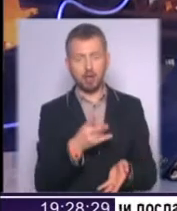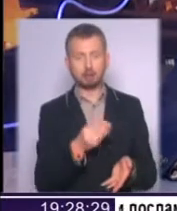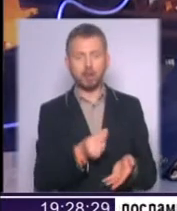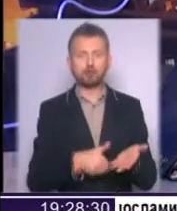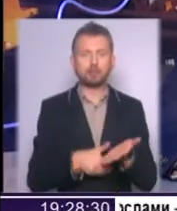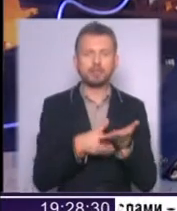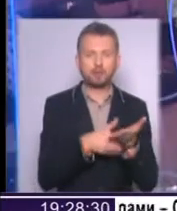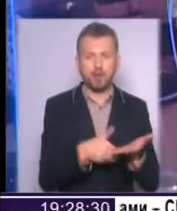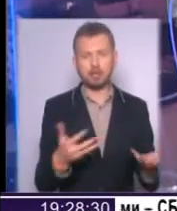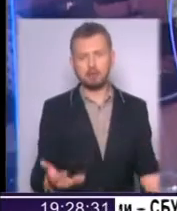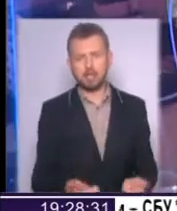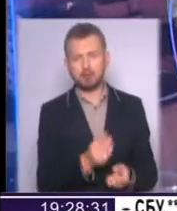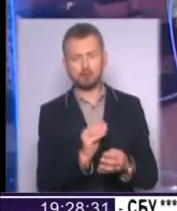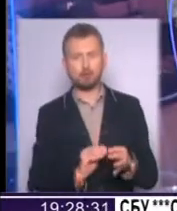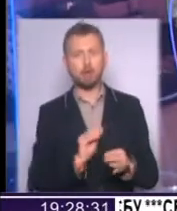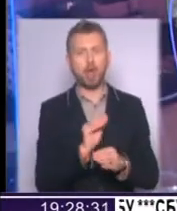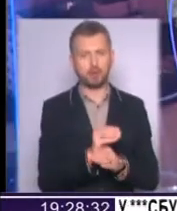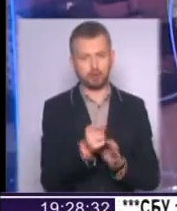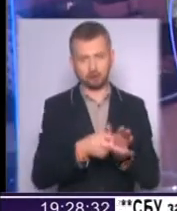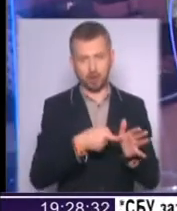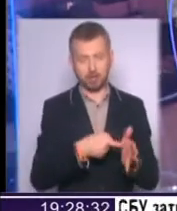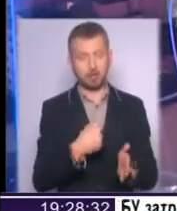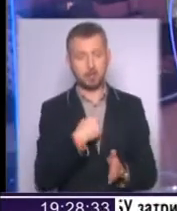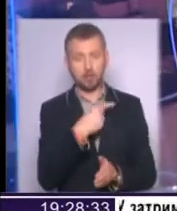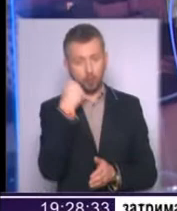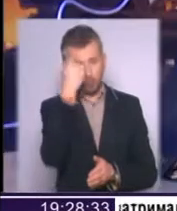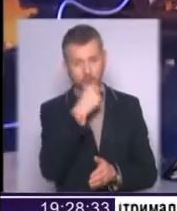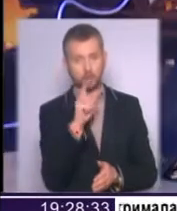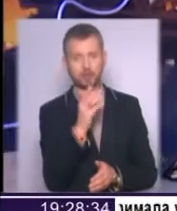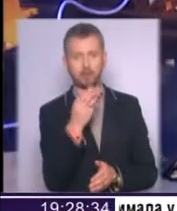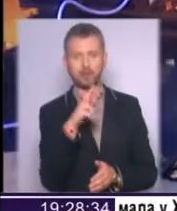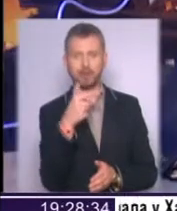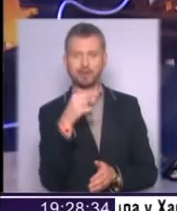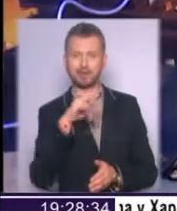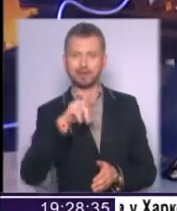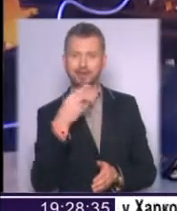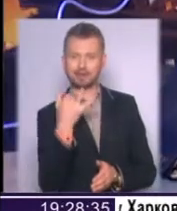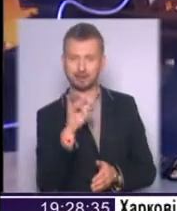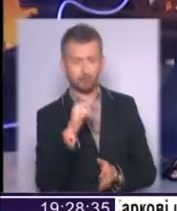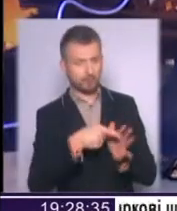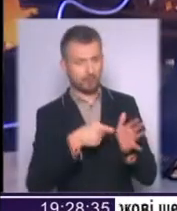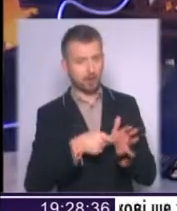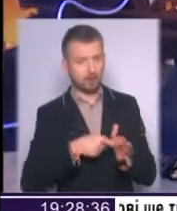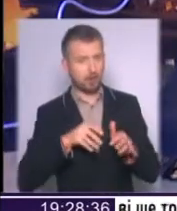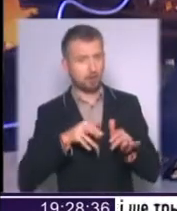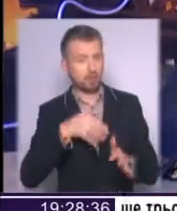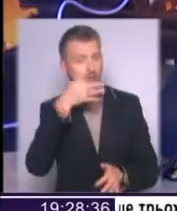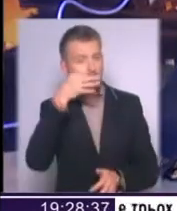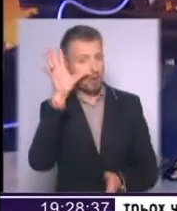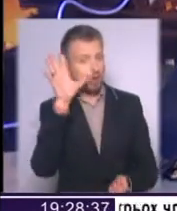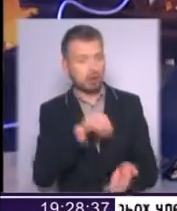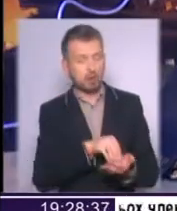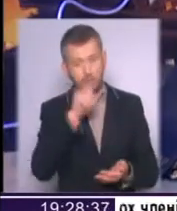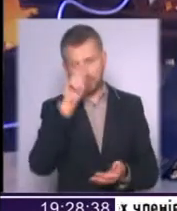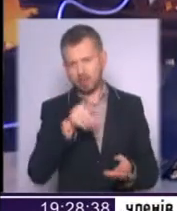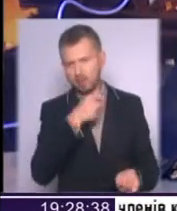субсидування, підтримку, на дотації для шахт. Мені особисто Звягільський, який, ну, в шахтарській справі, мабуть, є гуру, знає всі деталі